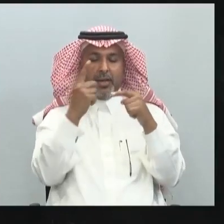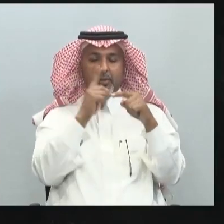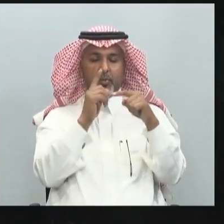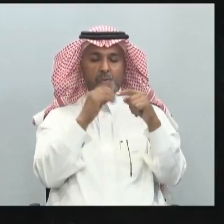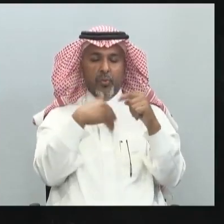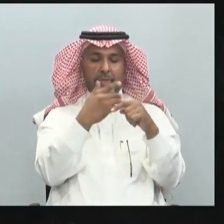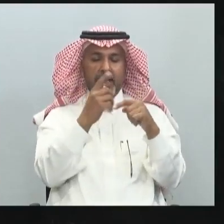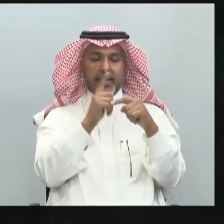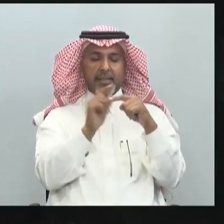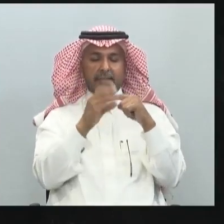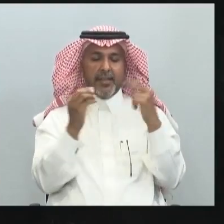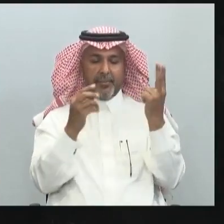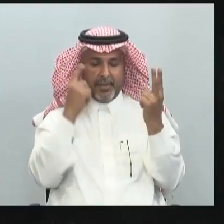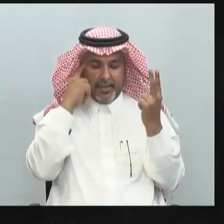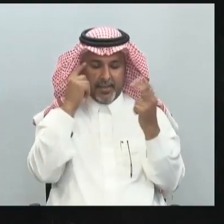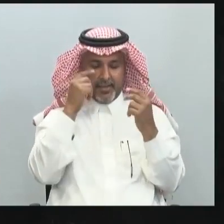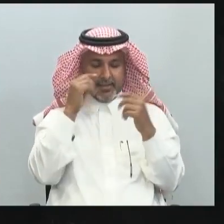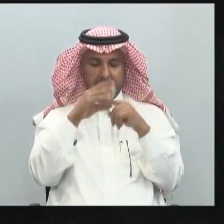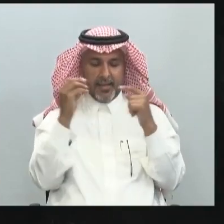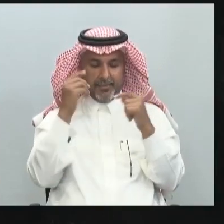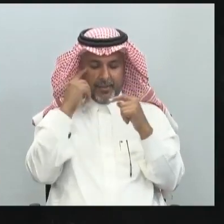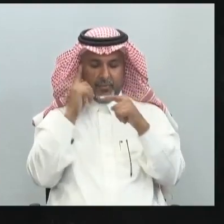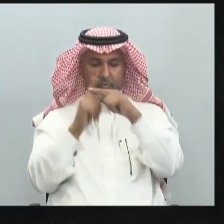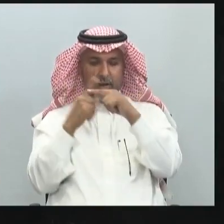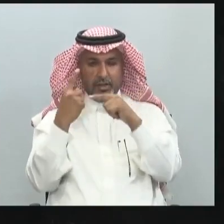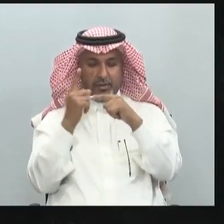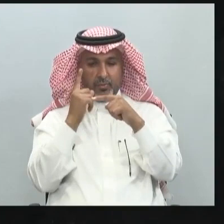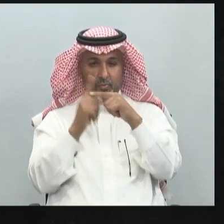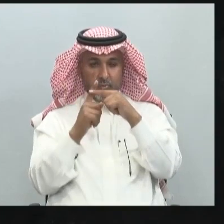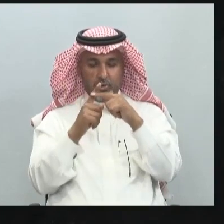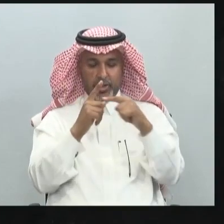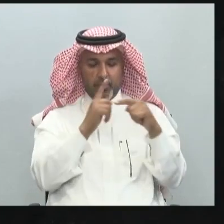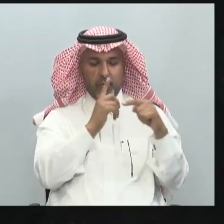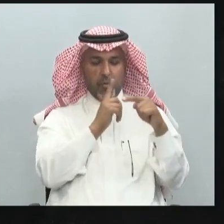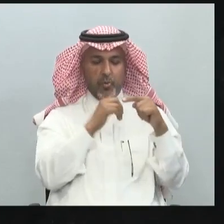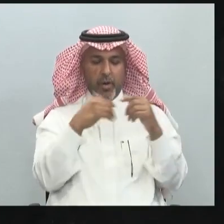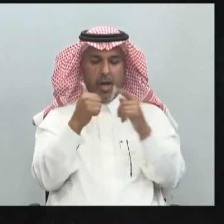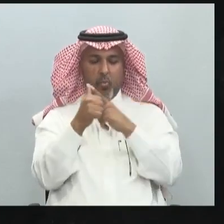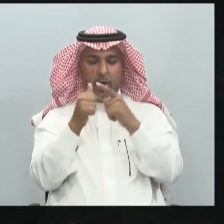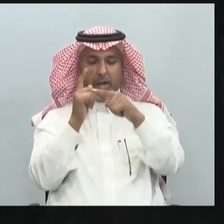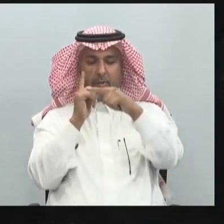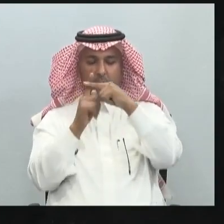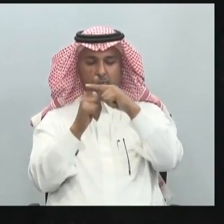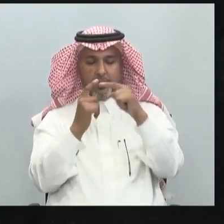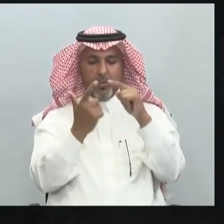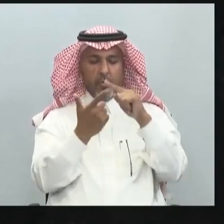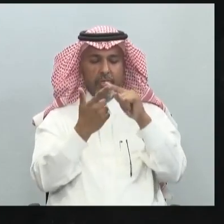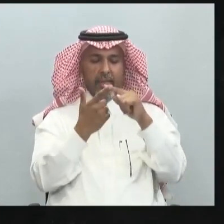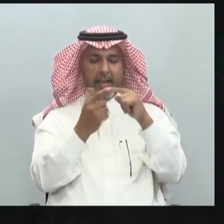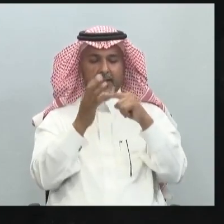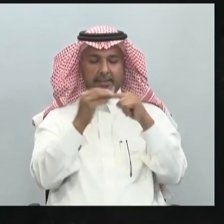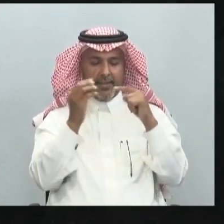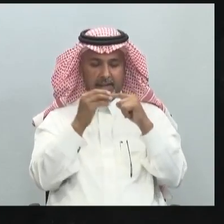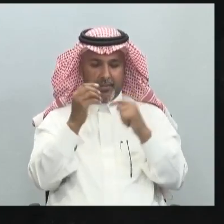موجب معناته من الاكبر الموجب ولا السالب احسنتم معناته ان الاكبر هو الموجب الاكبر هو العدد الموجب من